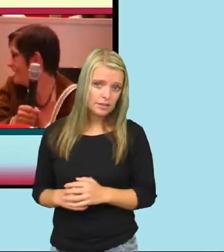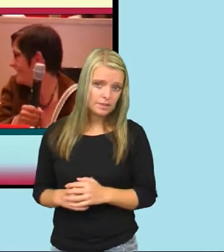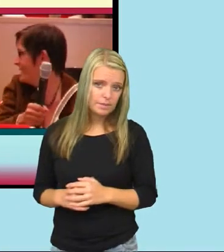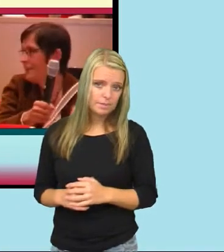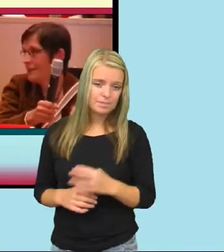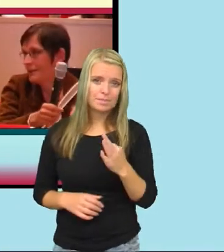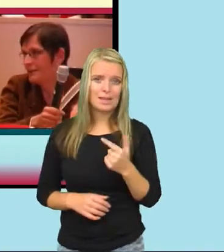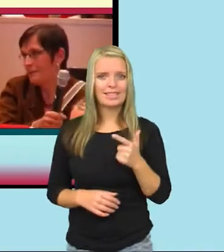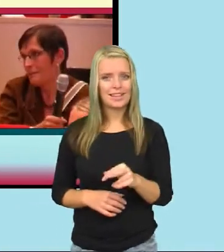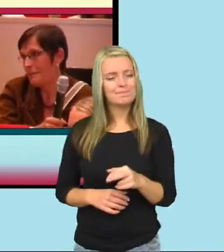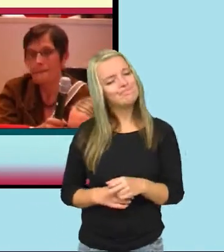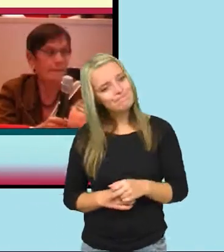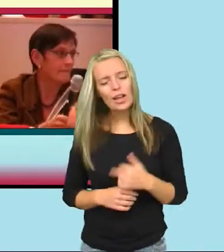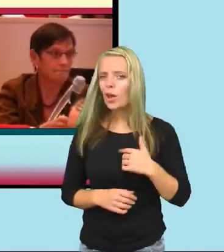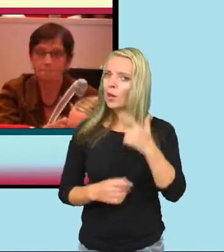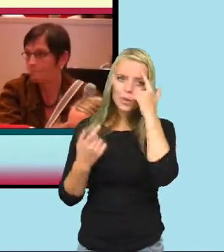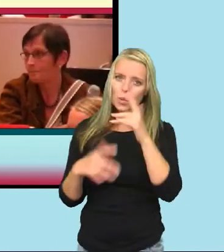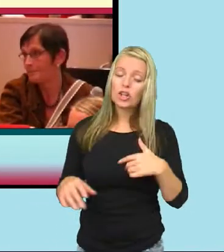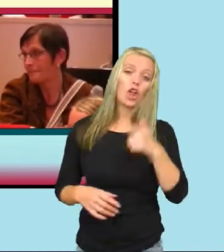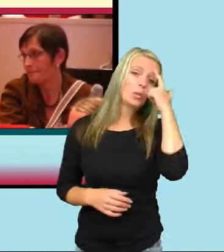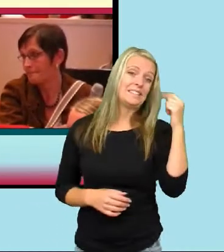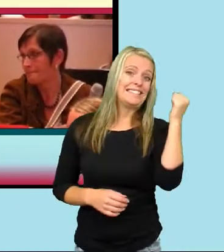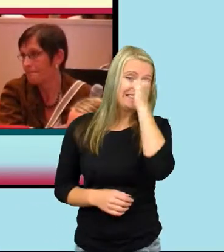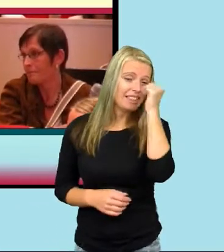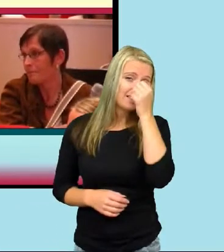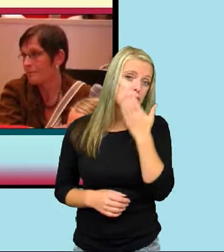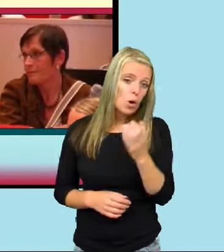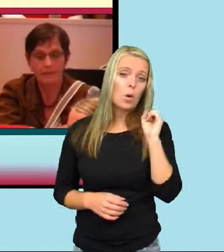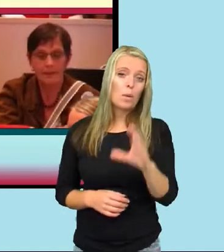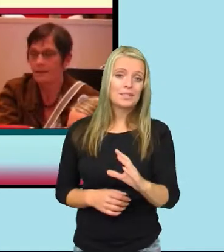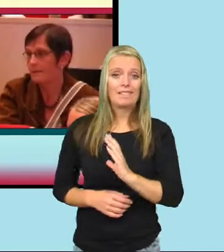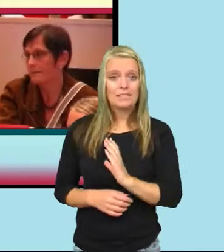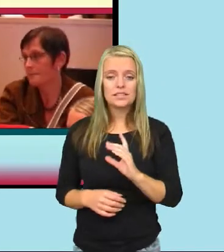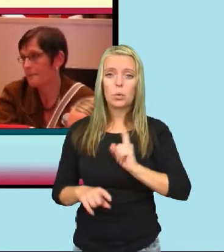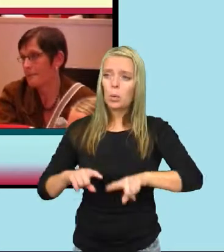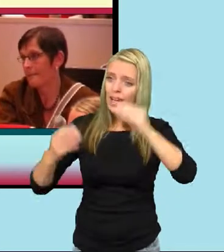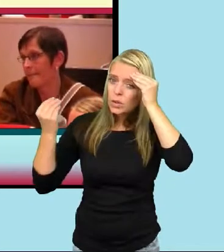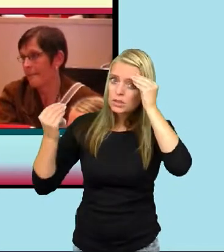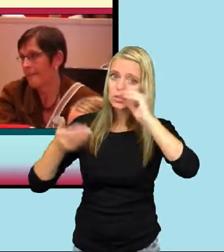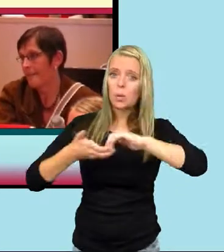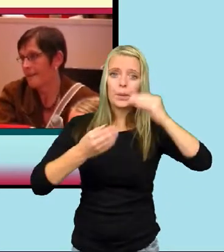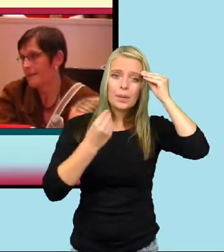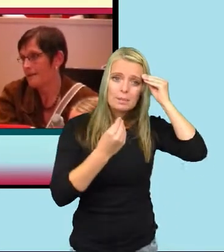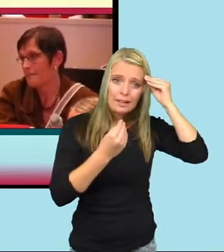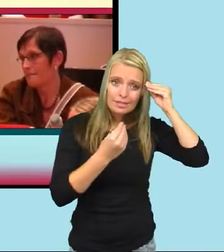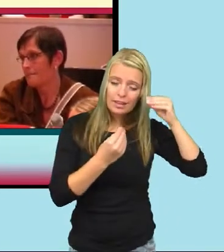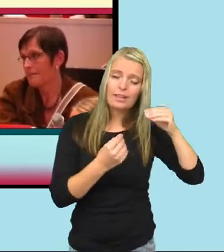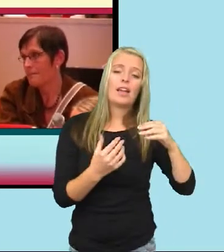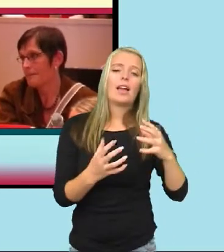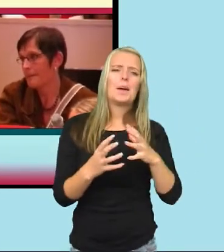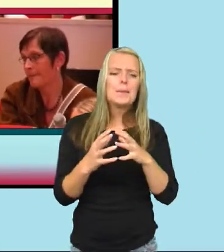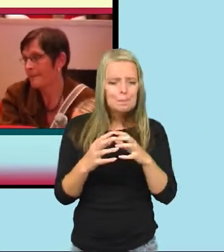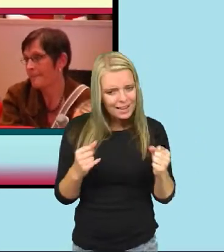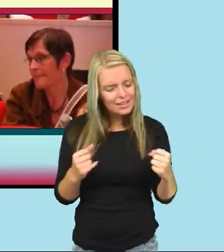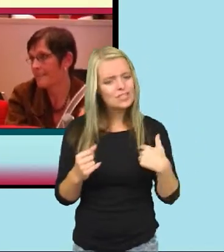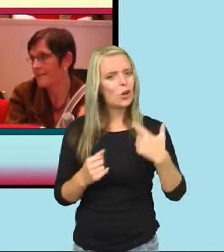Jag tror inte att det är så. Jag tror det är jättebra om det skapas kurser och utbildning. Däremot så